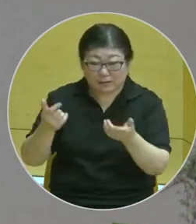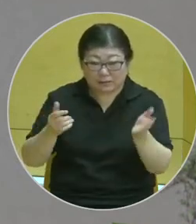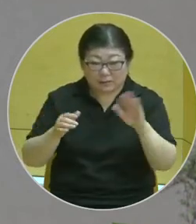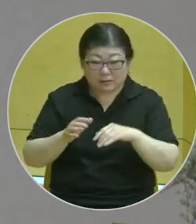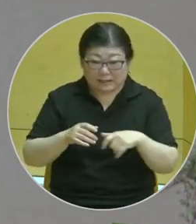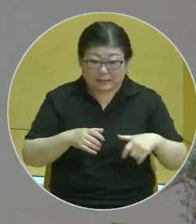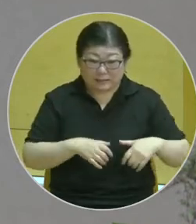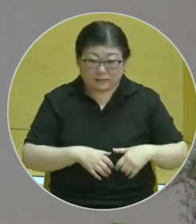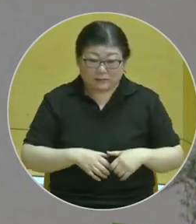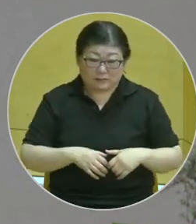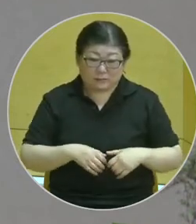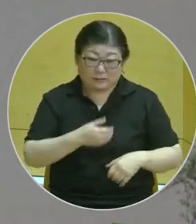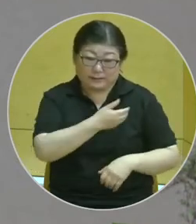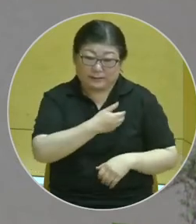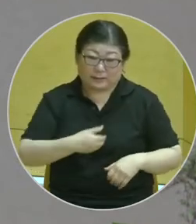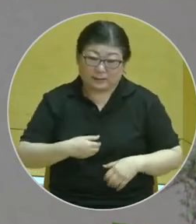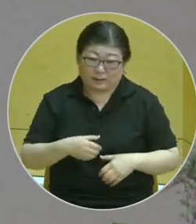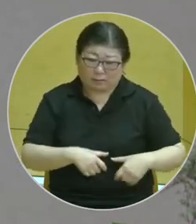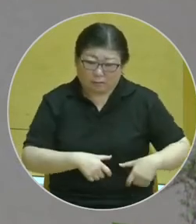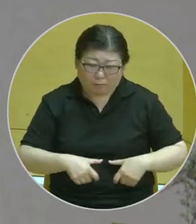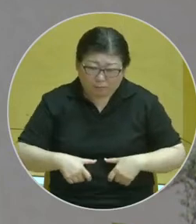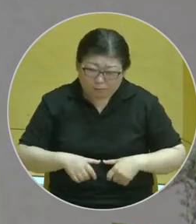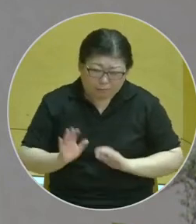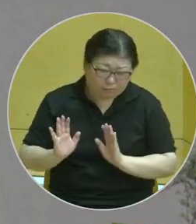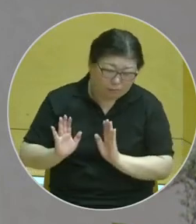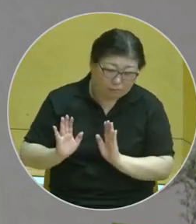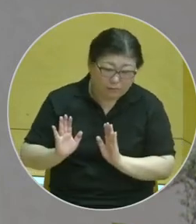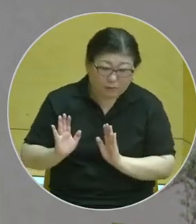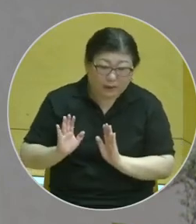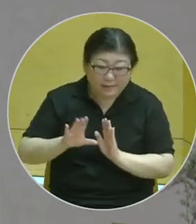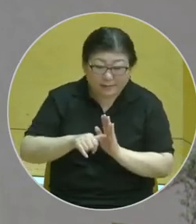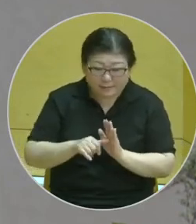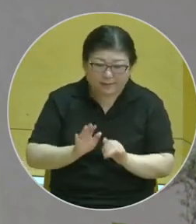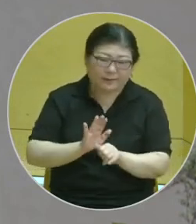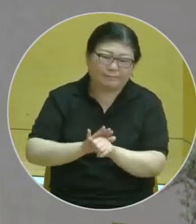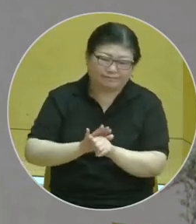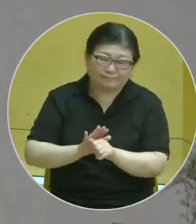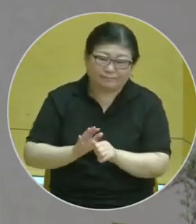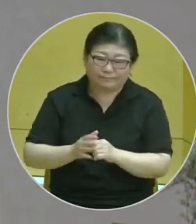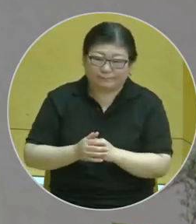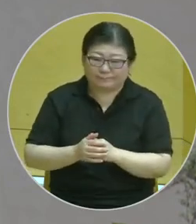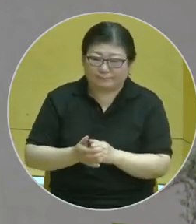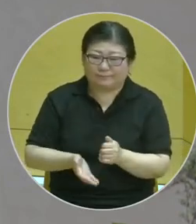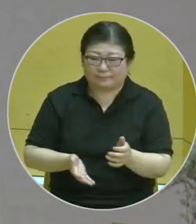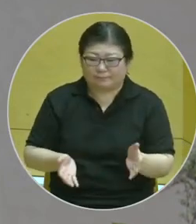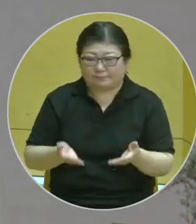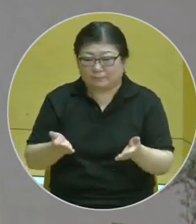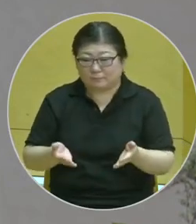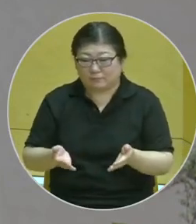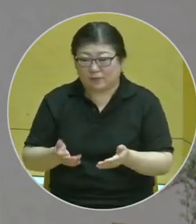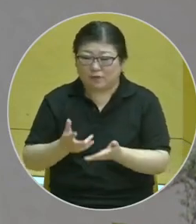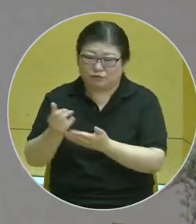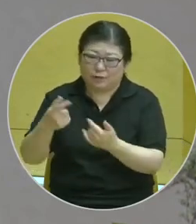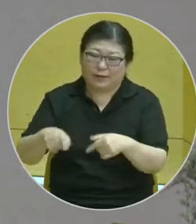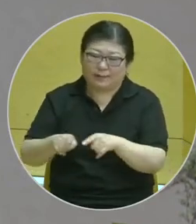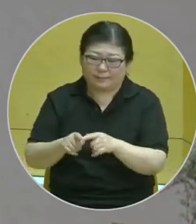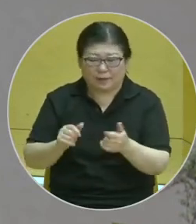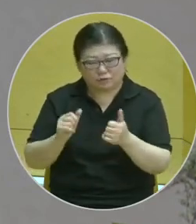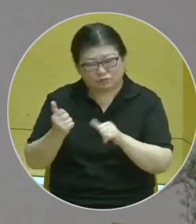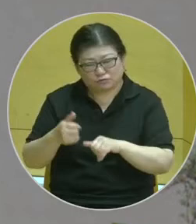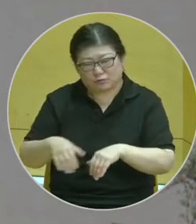전부다 머뭇거리고 부정적으로 가지 않으려고 할 때 얘기 격려를 합니다 동기를 합니다 우리가 함께 주와 함께 죽으러